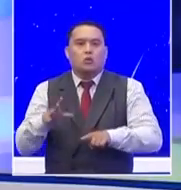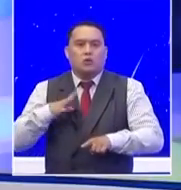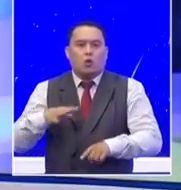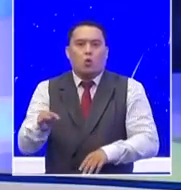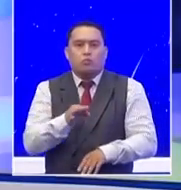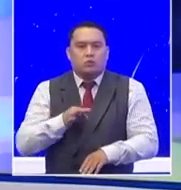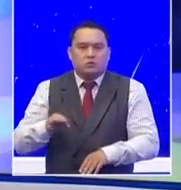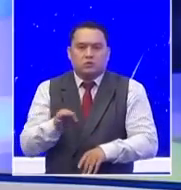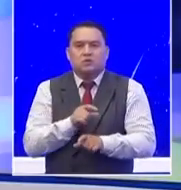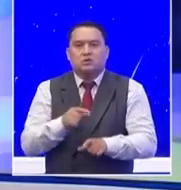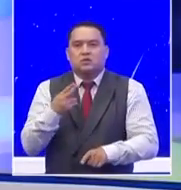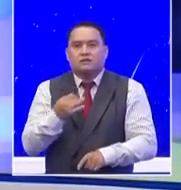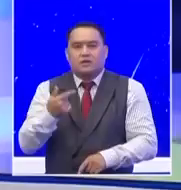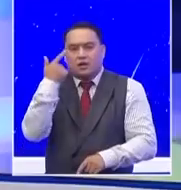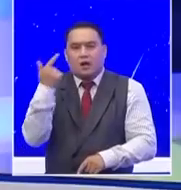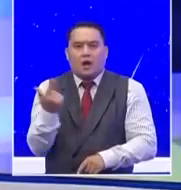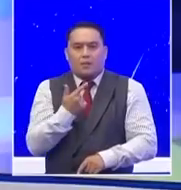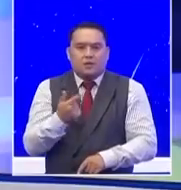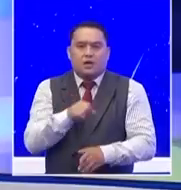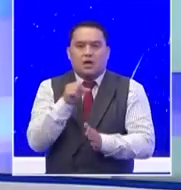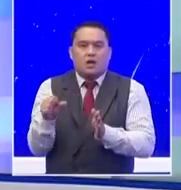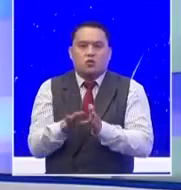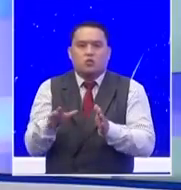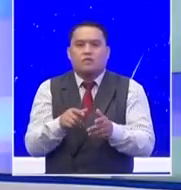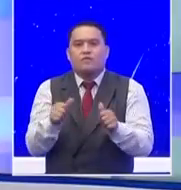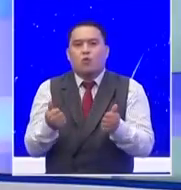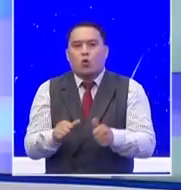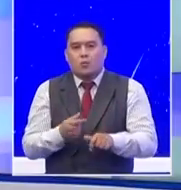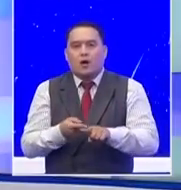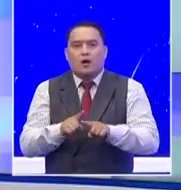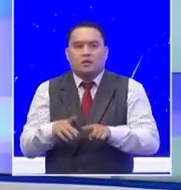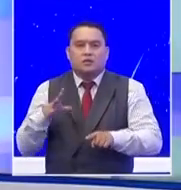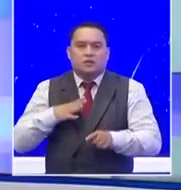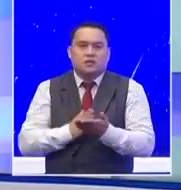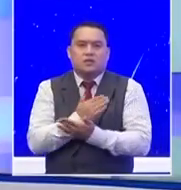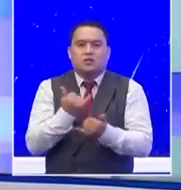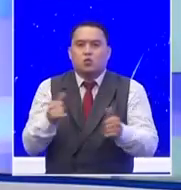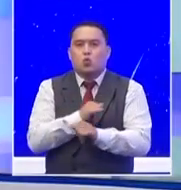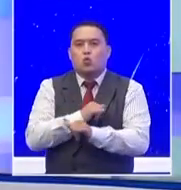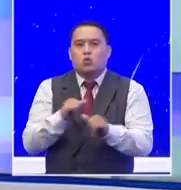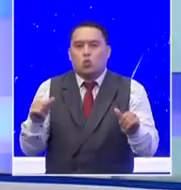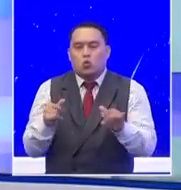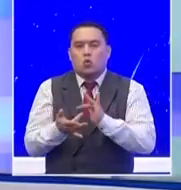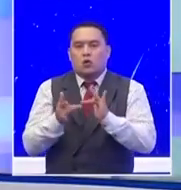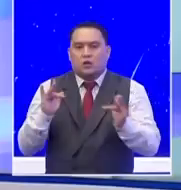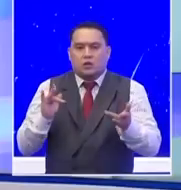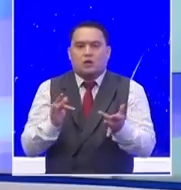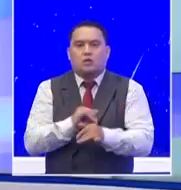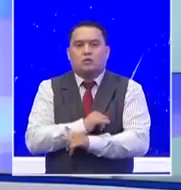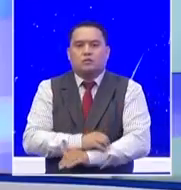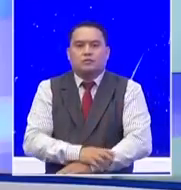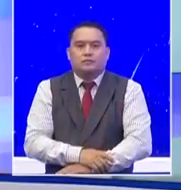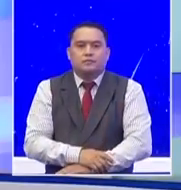облыс орталығы тұрғындарының цифрлық сауаттылығы артып, электронды үкімет порталы арқылы қызмет түрлерін онлайн алатындар